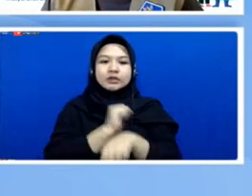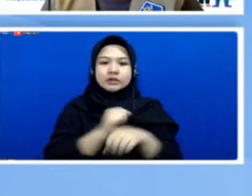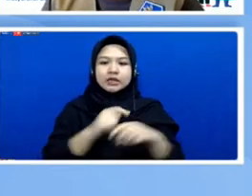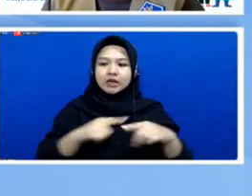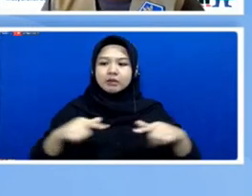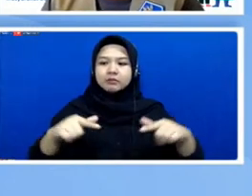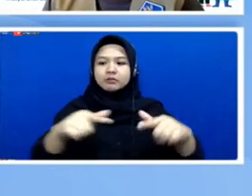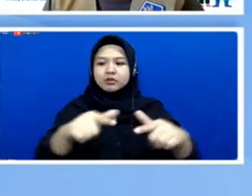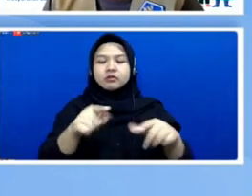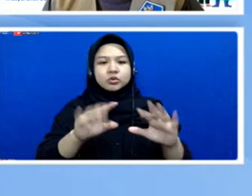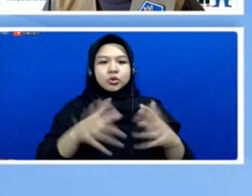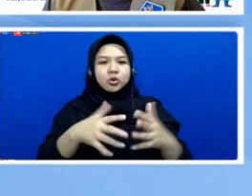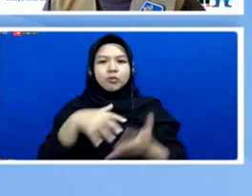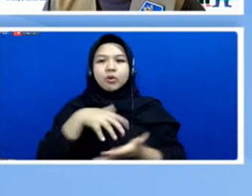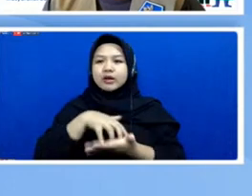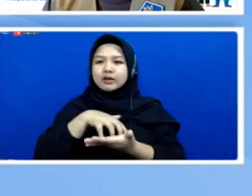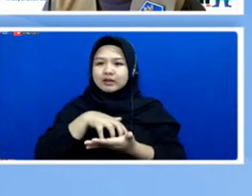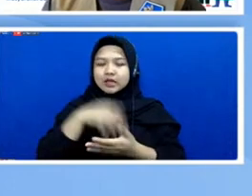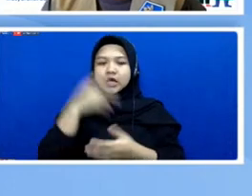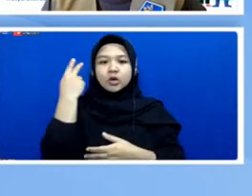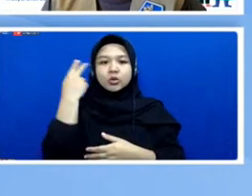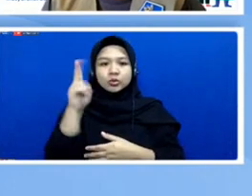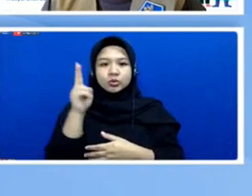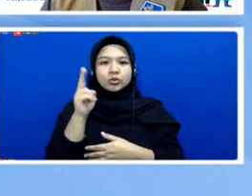merupakan kelompok rentan ya untuk